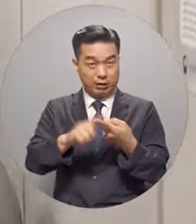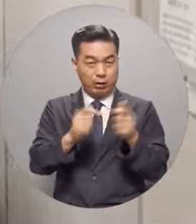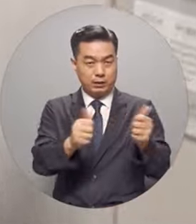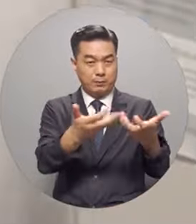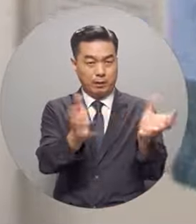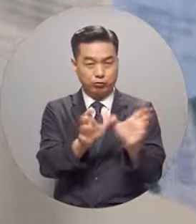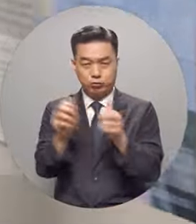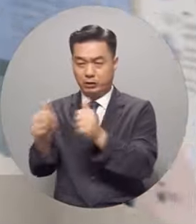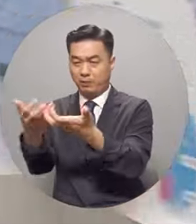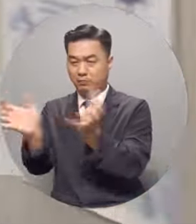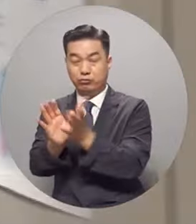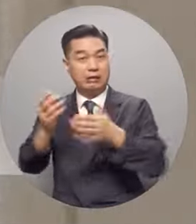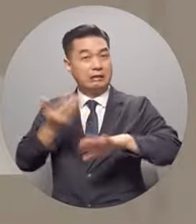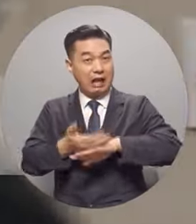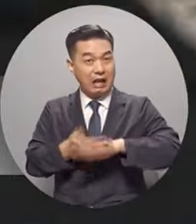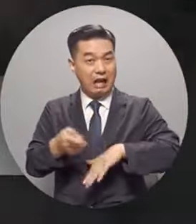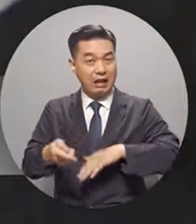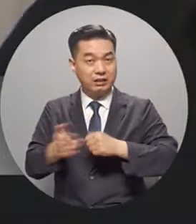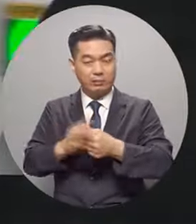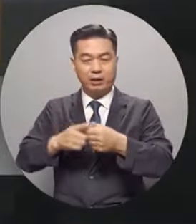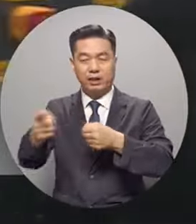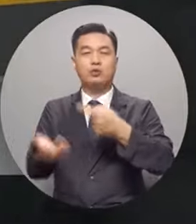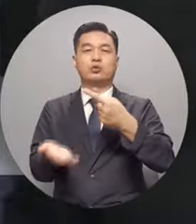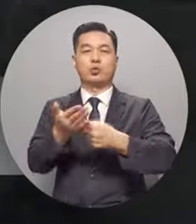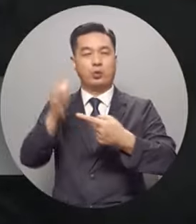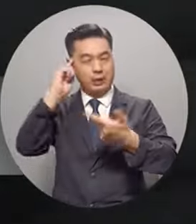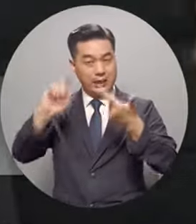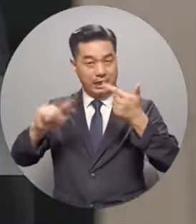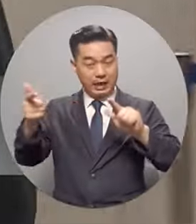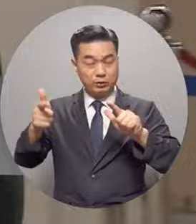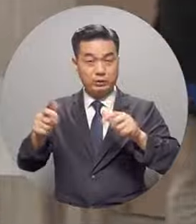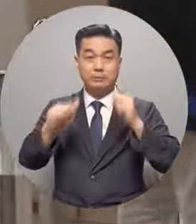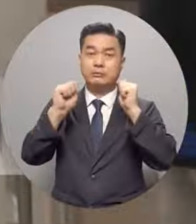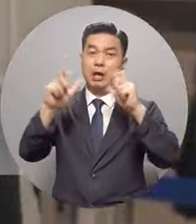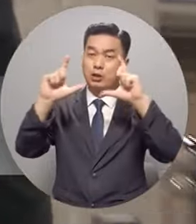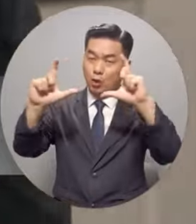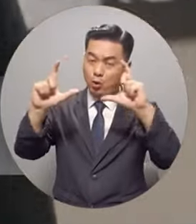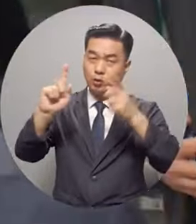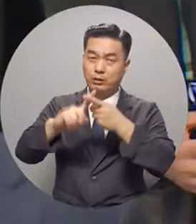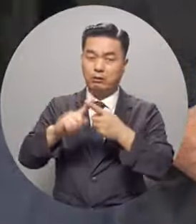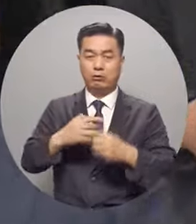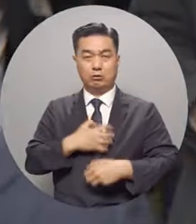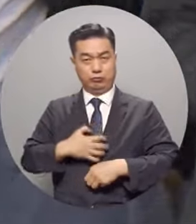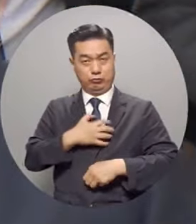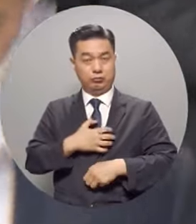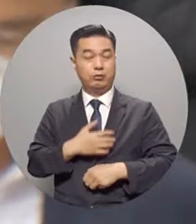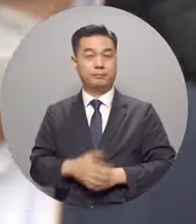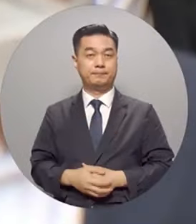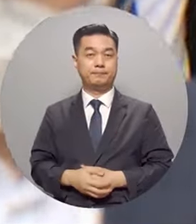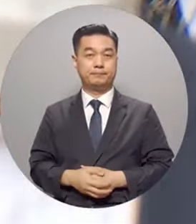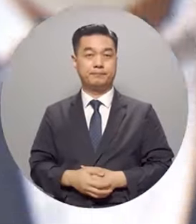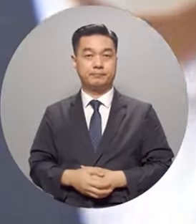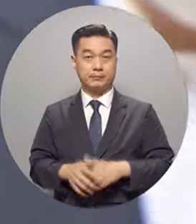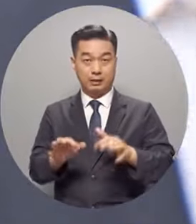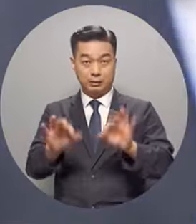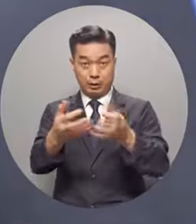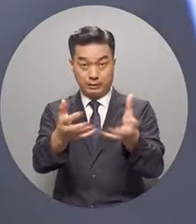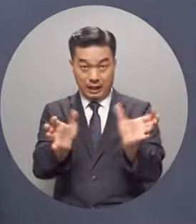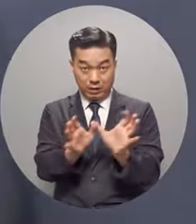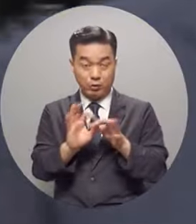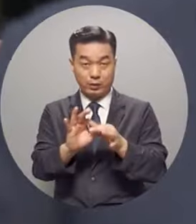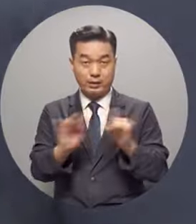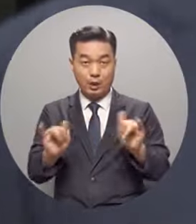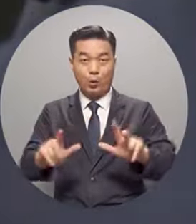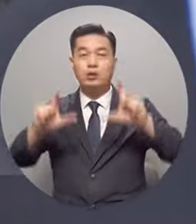선고했을까이면서 내년초 이재용 회장의 항소심 선거에도 빨간불이 켜졌습니다 금융당국 관계자는 오늘